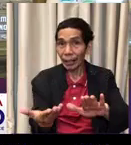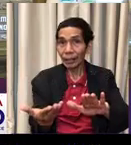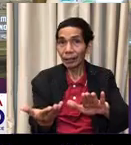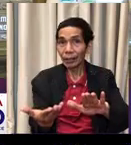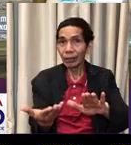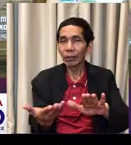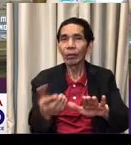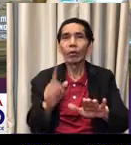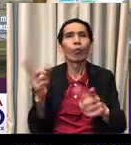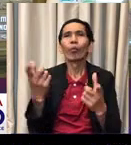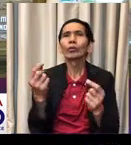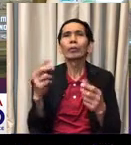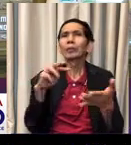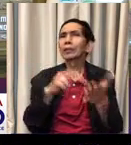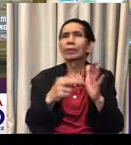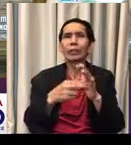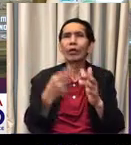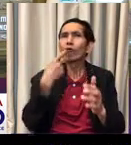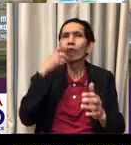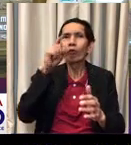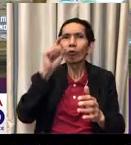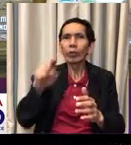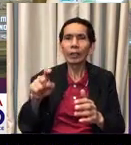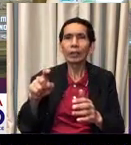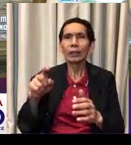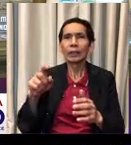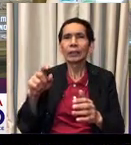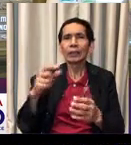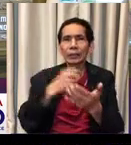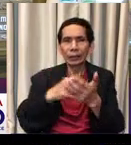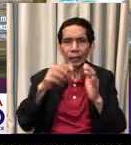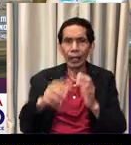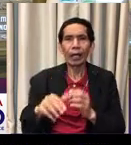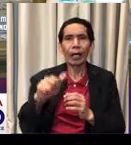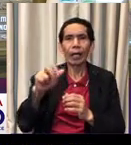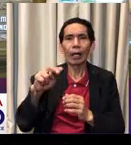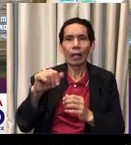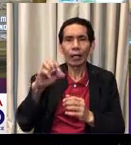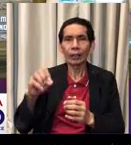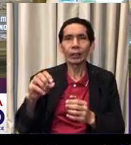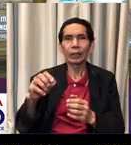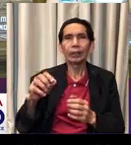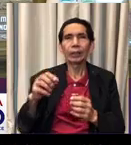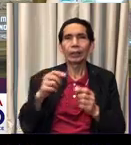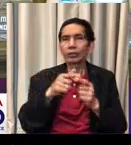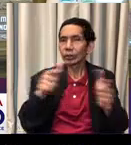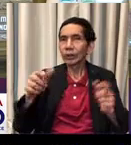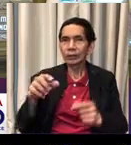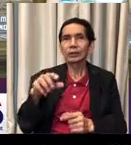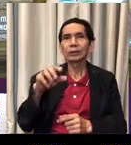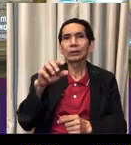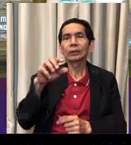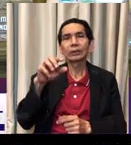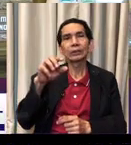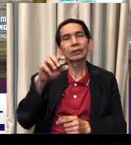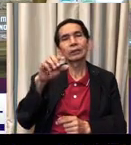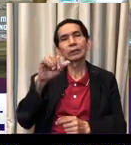Eh, ano ba yung ibig sabihin ng direktiba ni Secretary Anyo at saka ni General Sinyas at ni